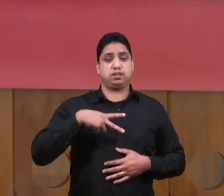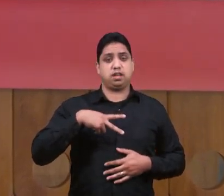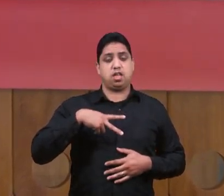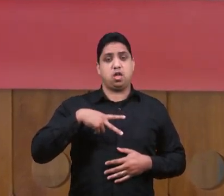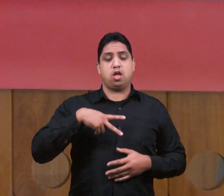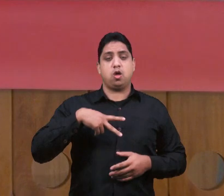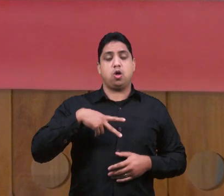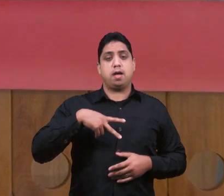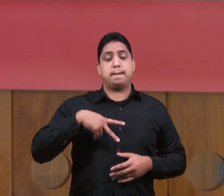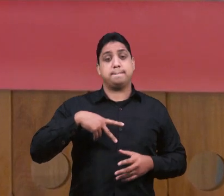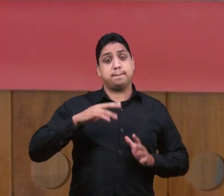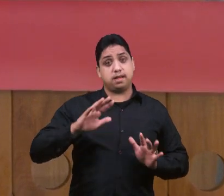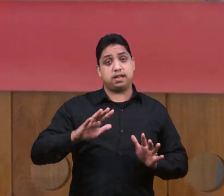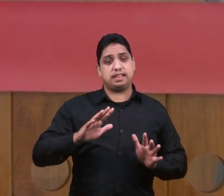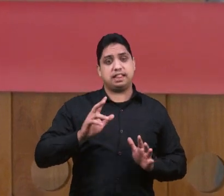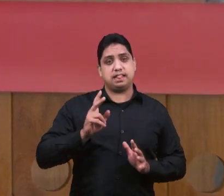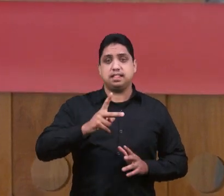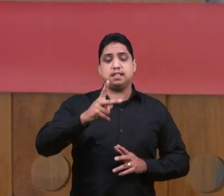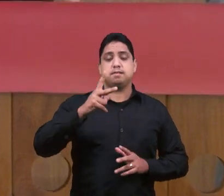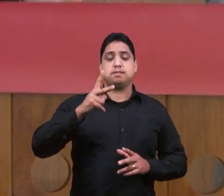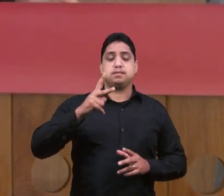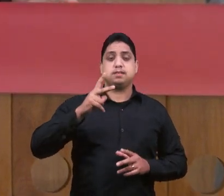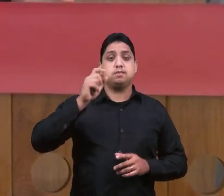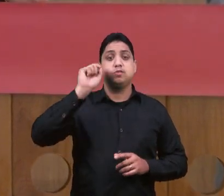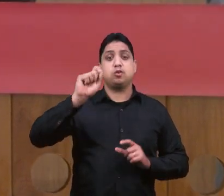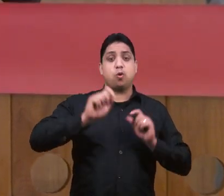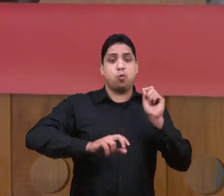comme cela lui convient le mieux,